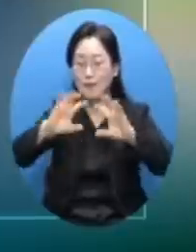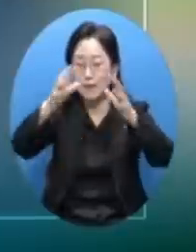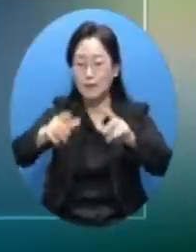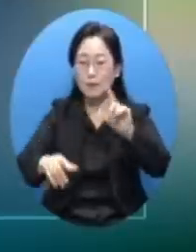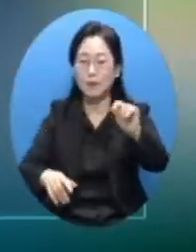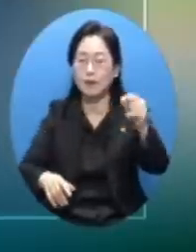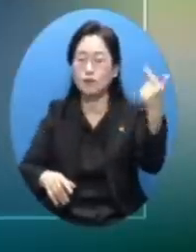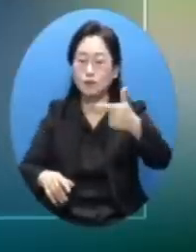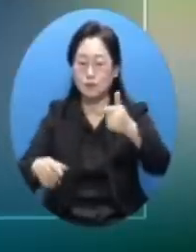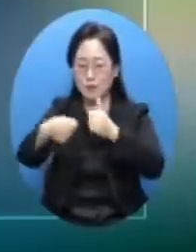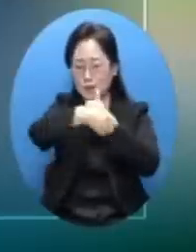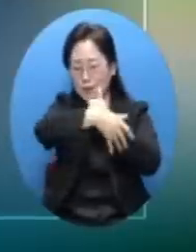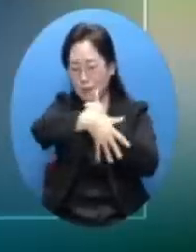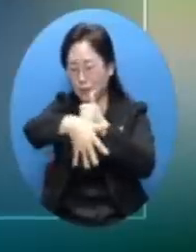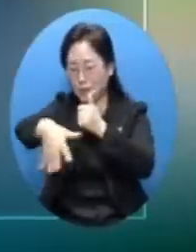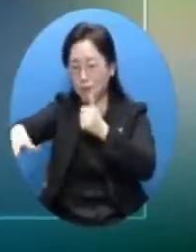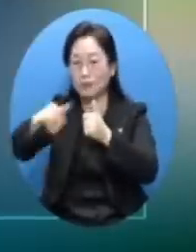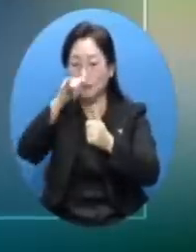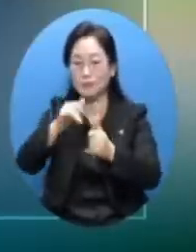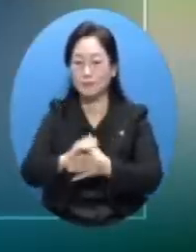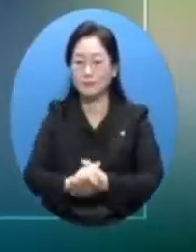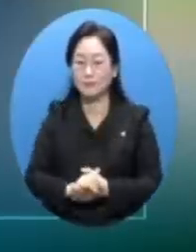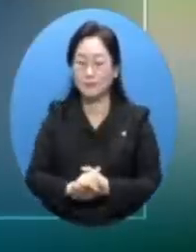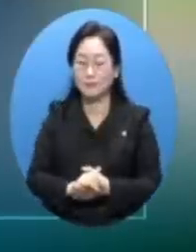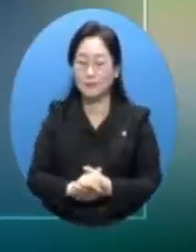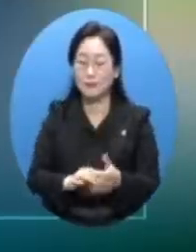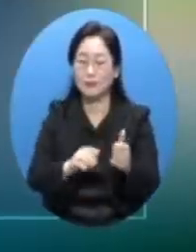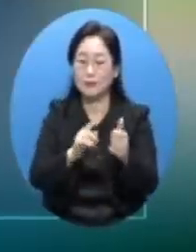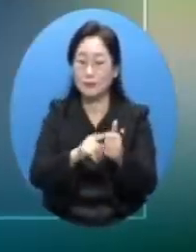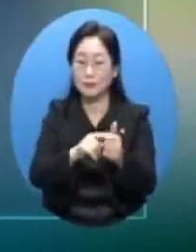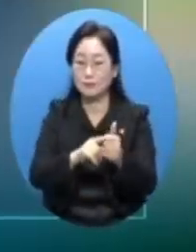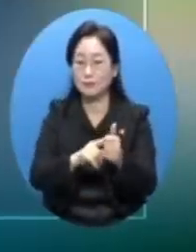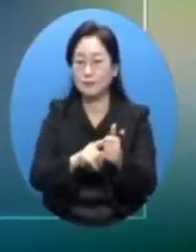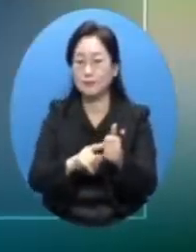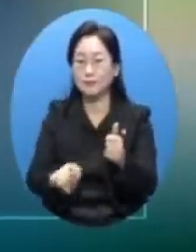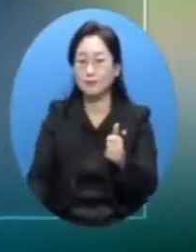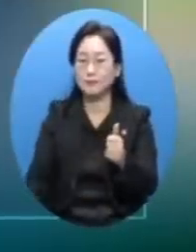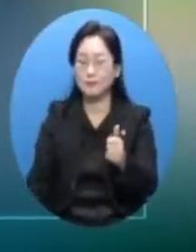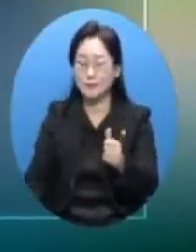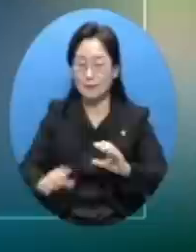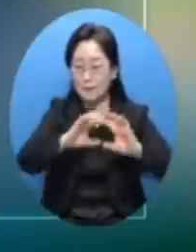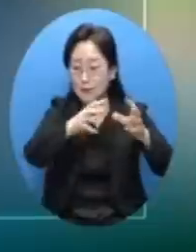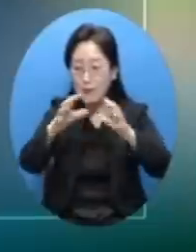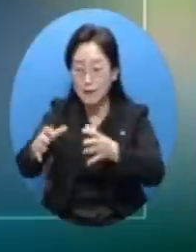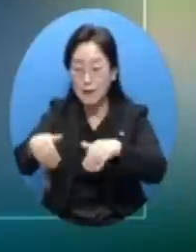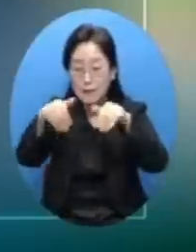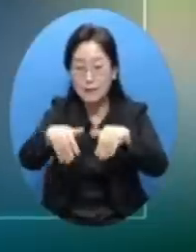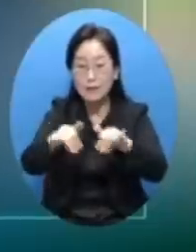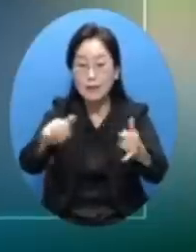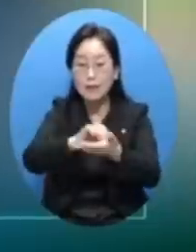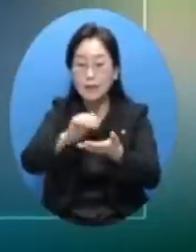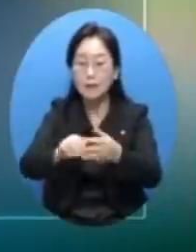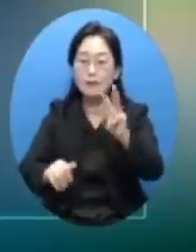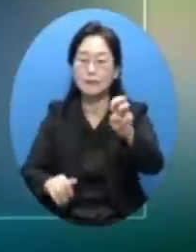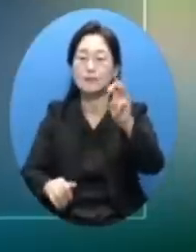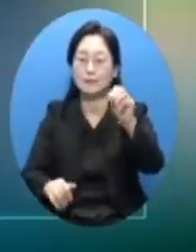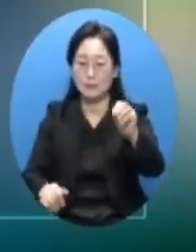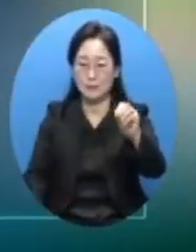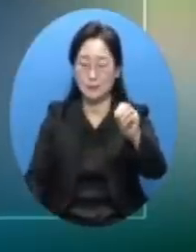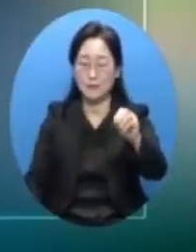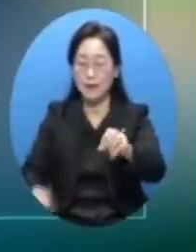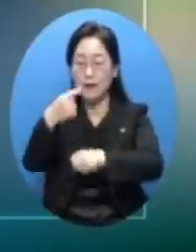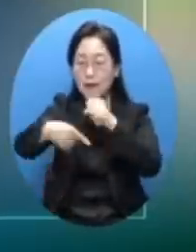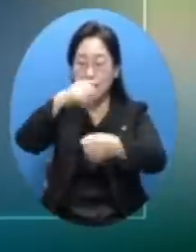영업장을 가진 프랜차이즈 도미노 피자의 창업자 탐 만화헨은 전 세계 종업원 수가 30만 명이고요